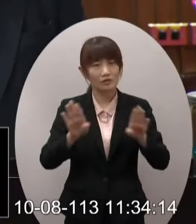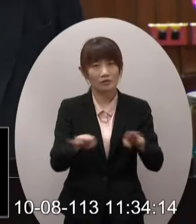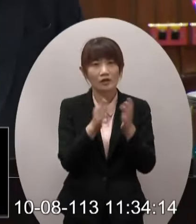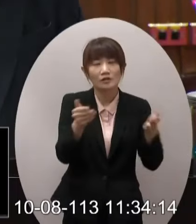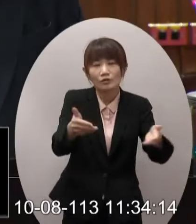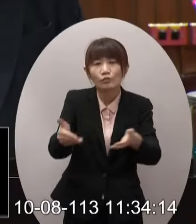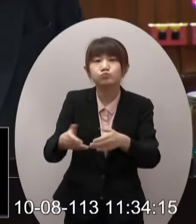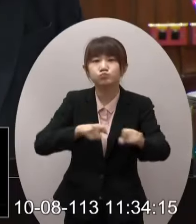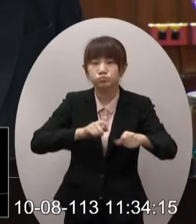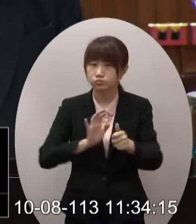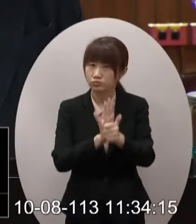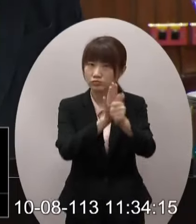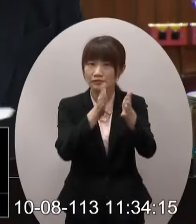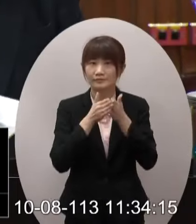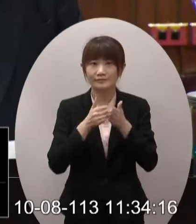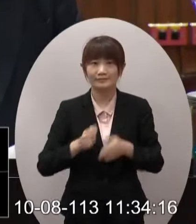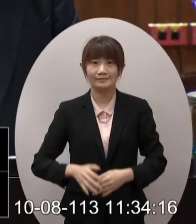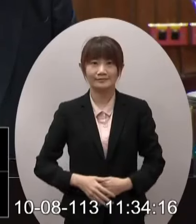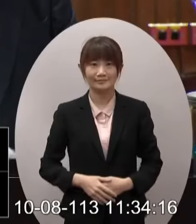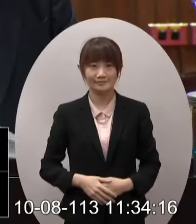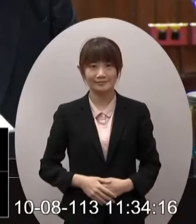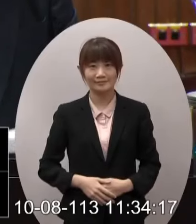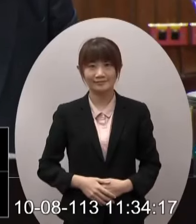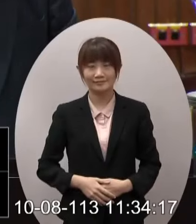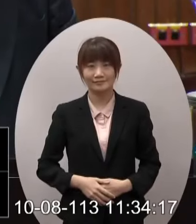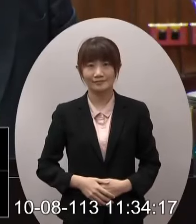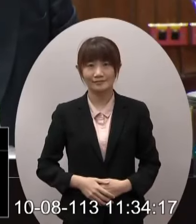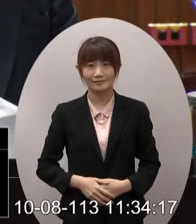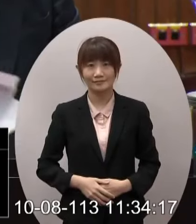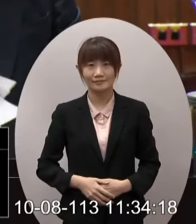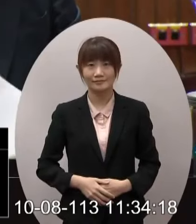发，好不好？ 是。